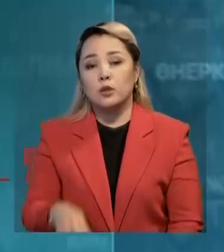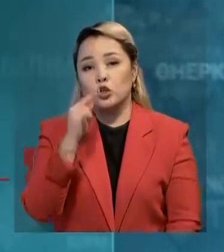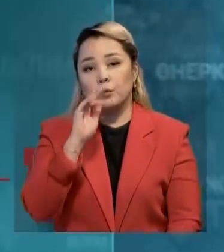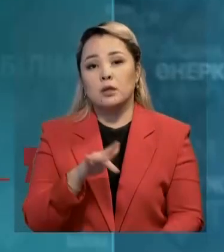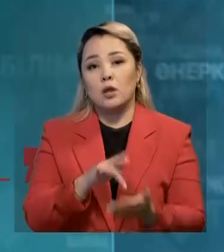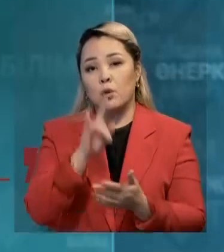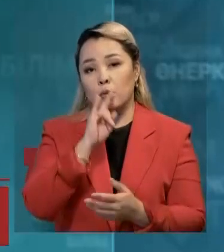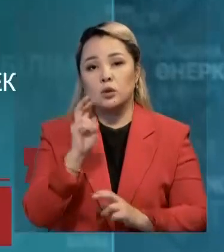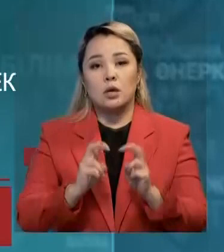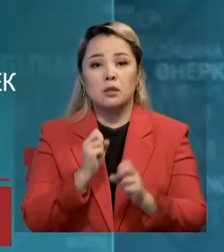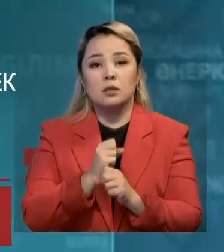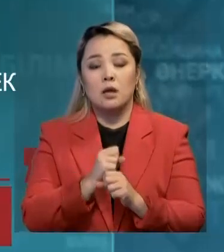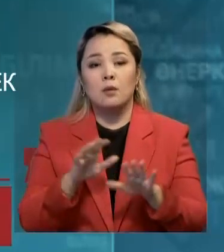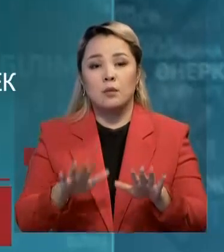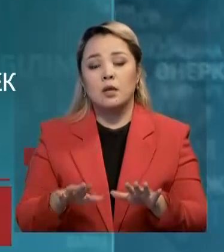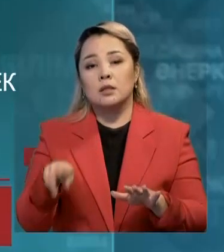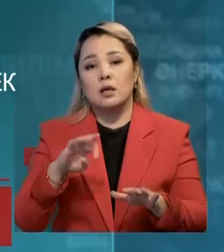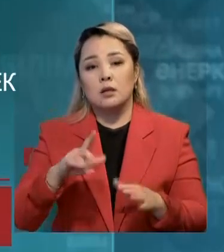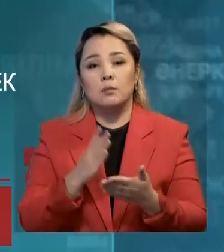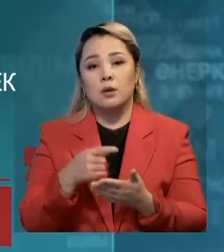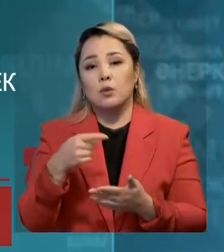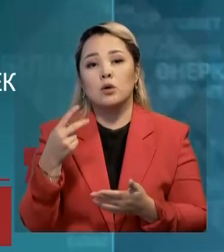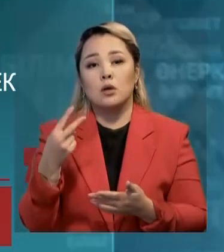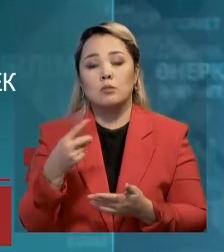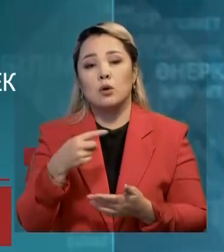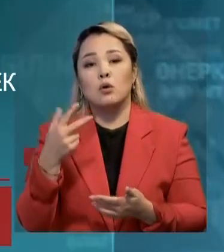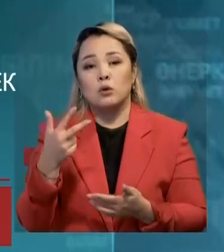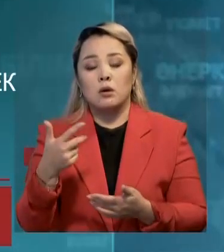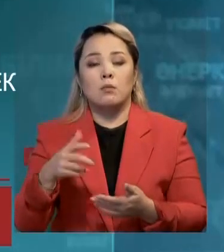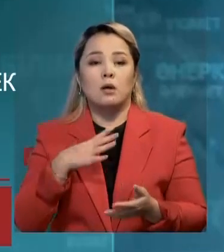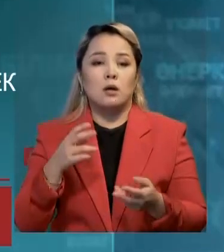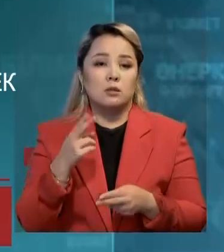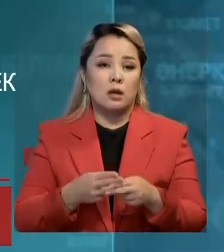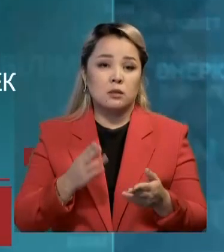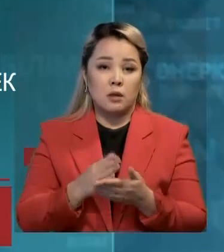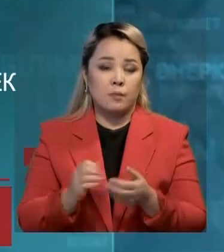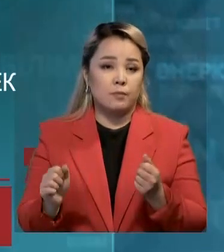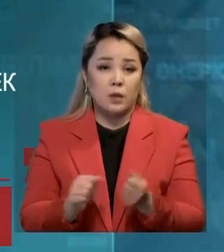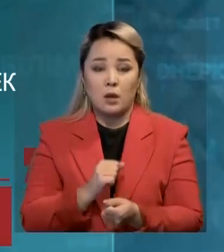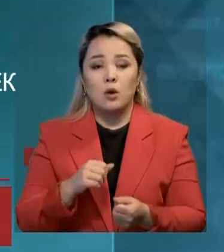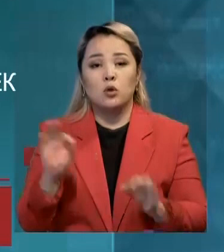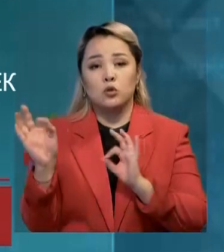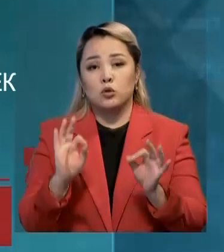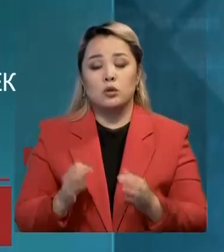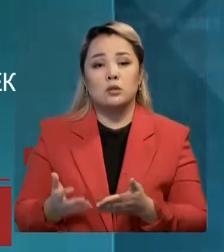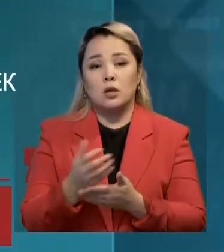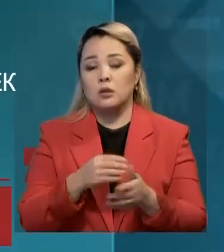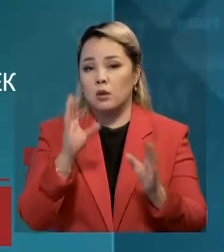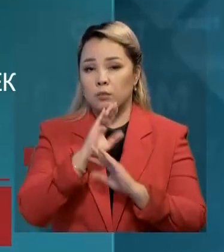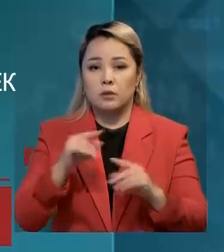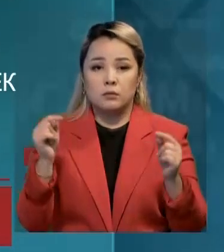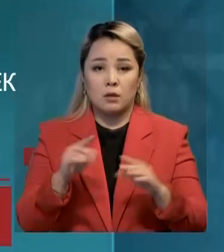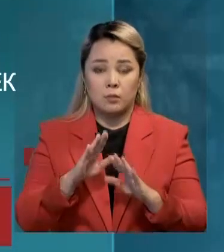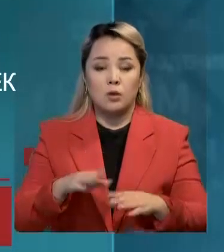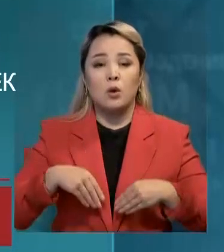Шымкент мұнай өңдеу зауыты өндірген дизель -2-3 градуста қатып қалады. Сондықтан күзгі астық жинау науқанына жарамайды. Оны